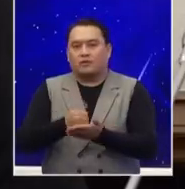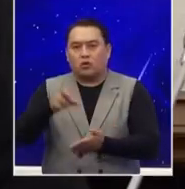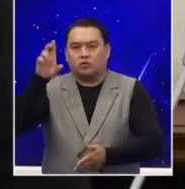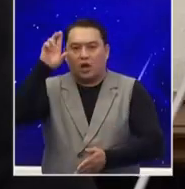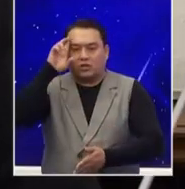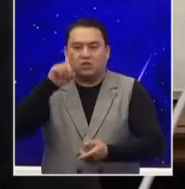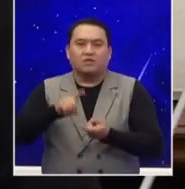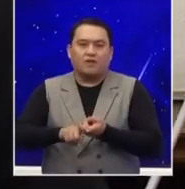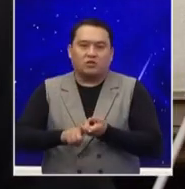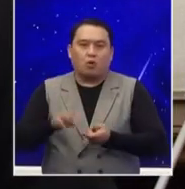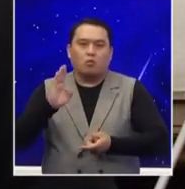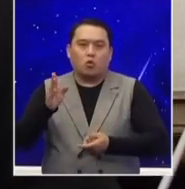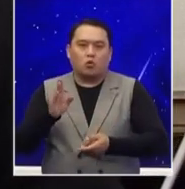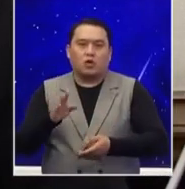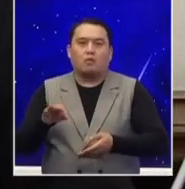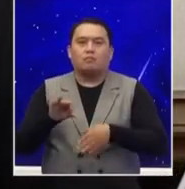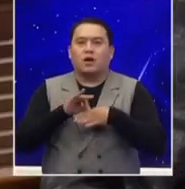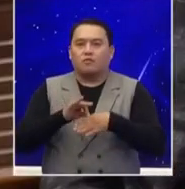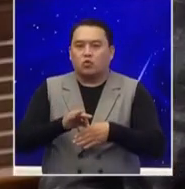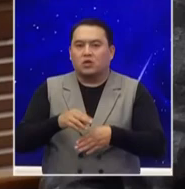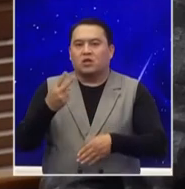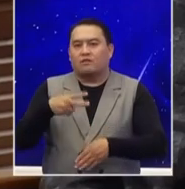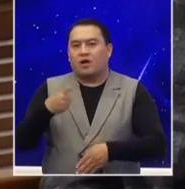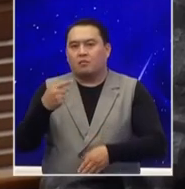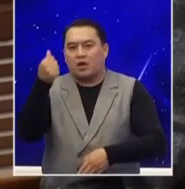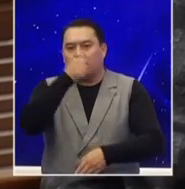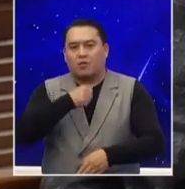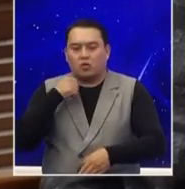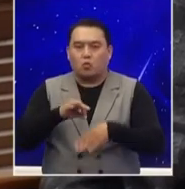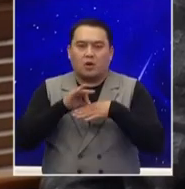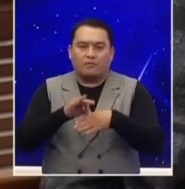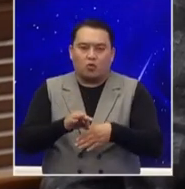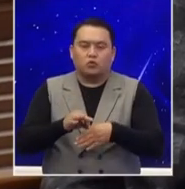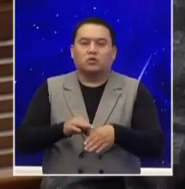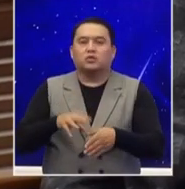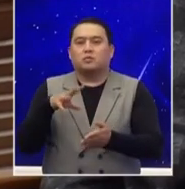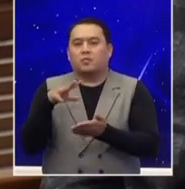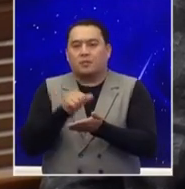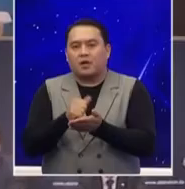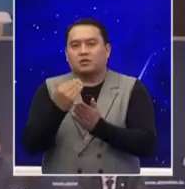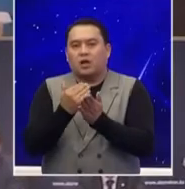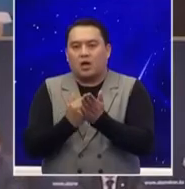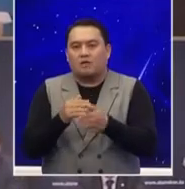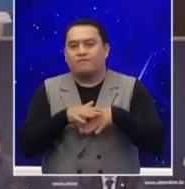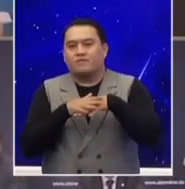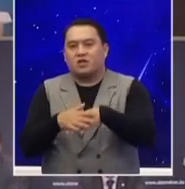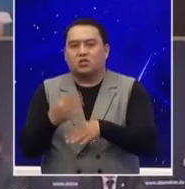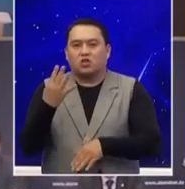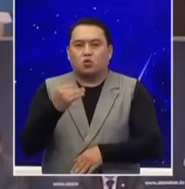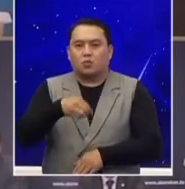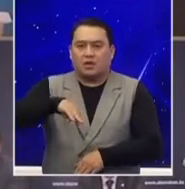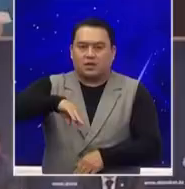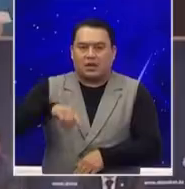связи с этим дпз будет действовать и в 2021 году на эти цели выделят еще 400